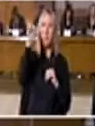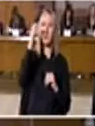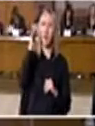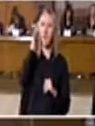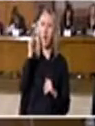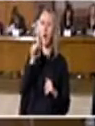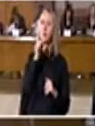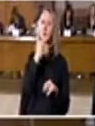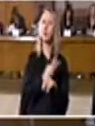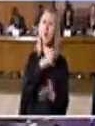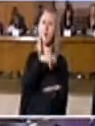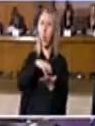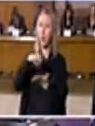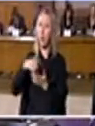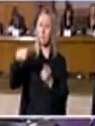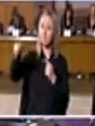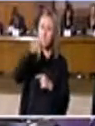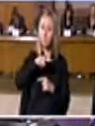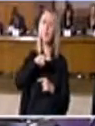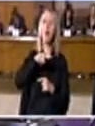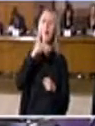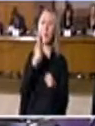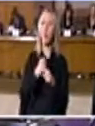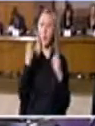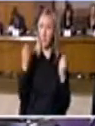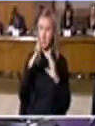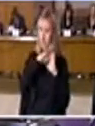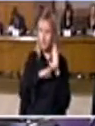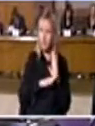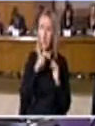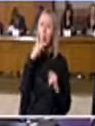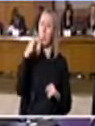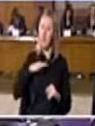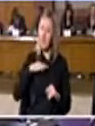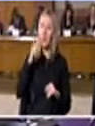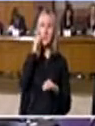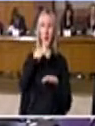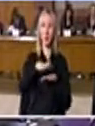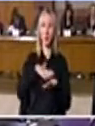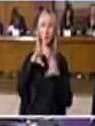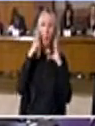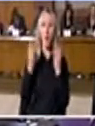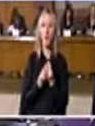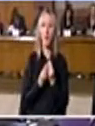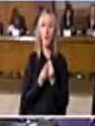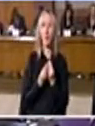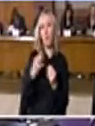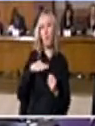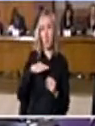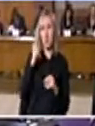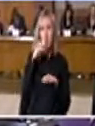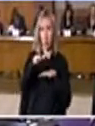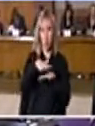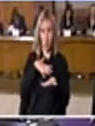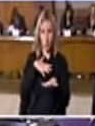vladu i državne organe da preduzmu neophodne mere i obavezala se da će u okviru kontrolne funkcije